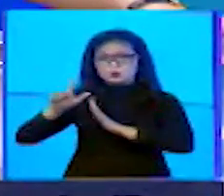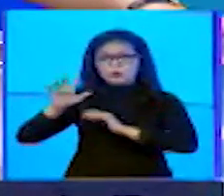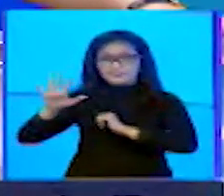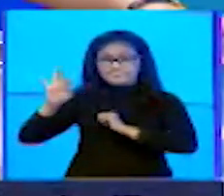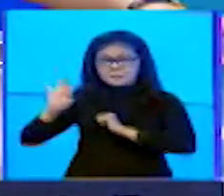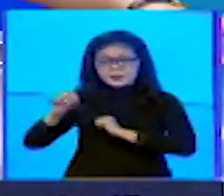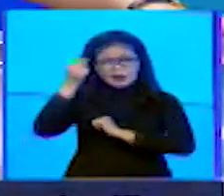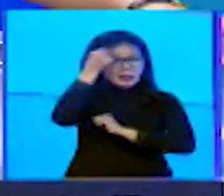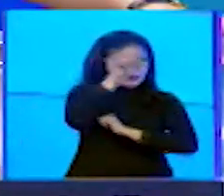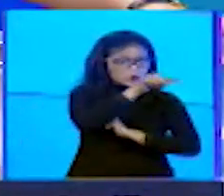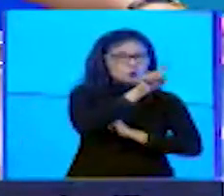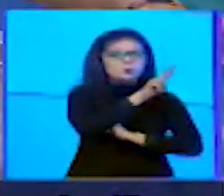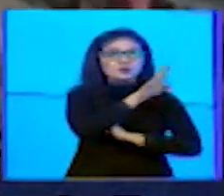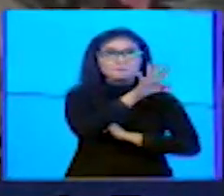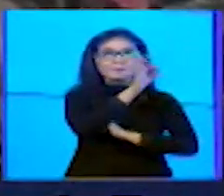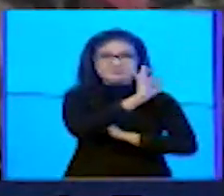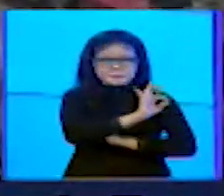25% saja.